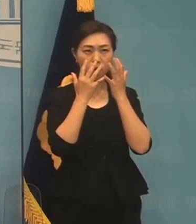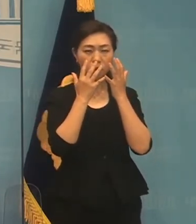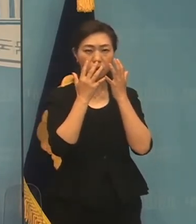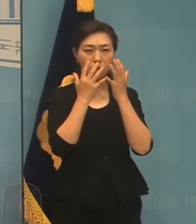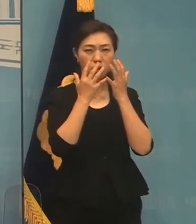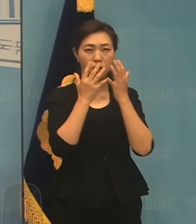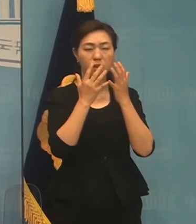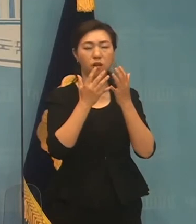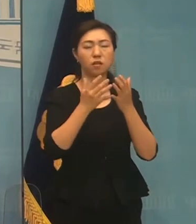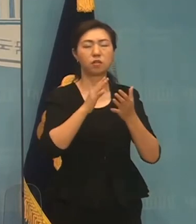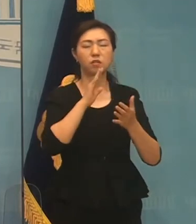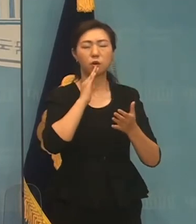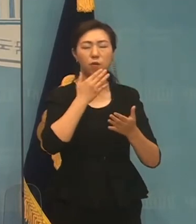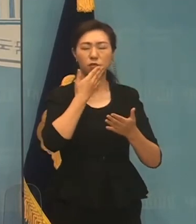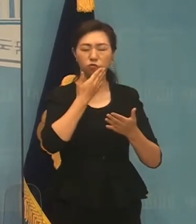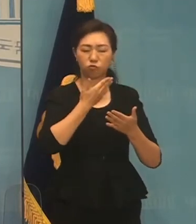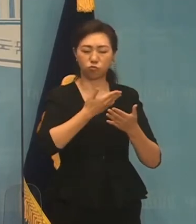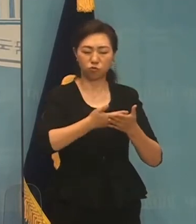중벌에